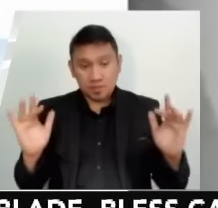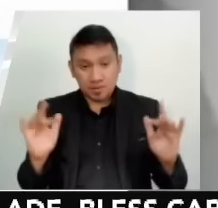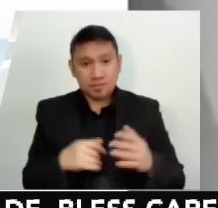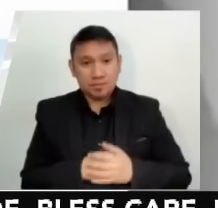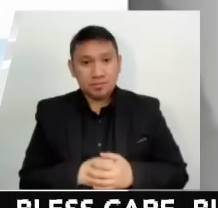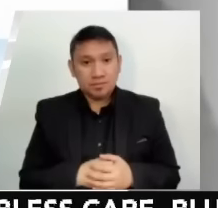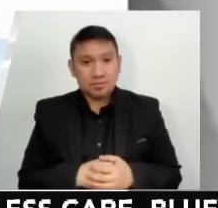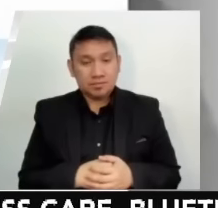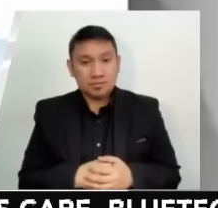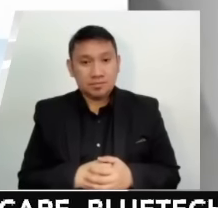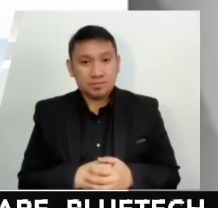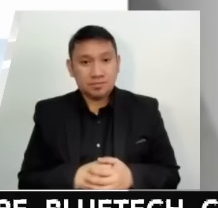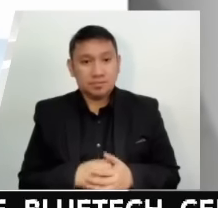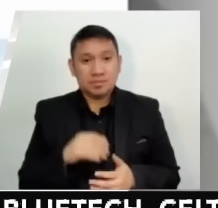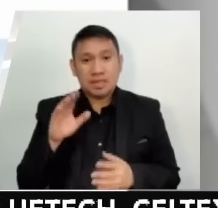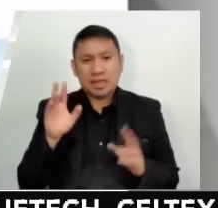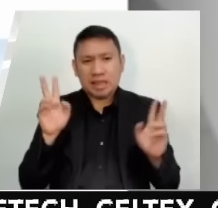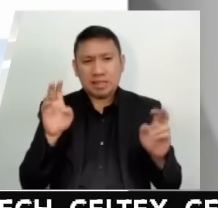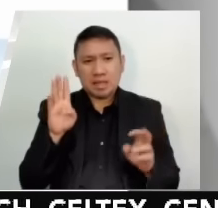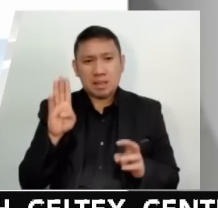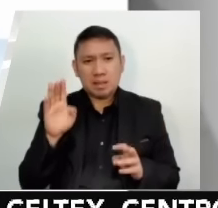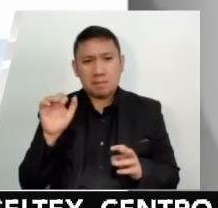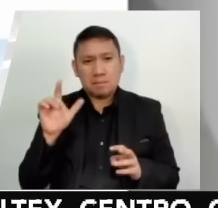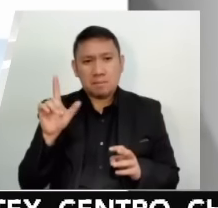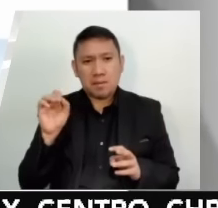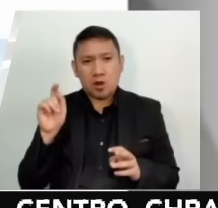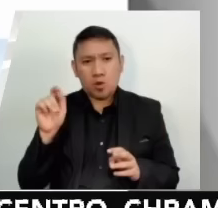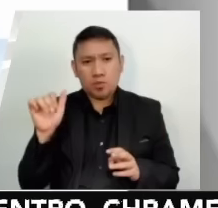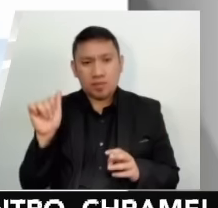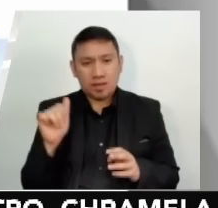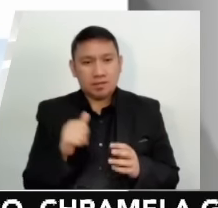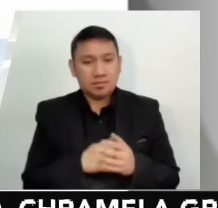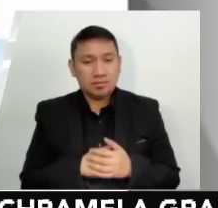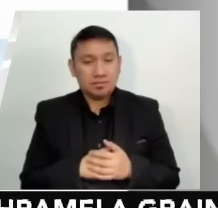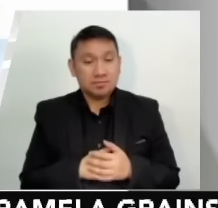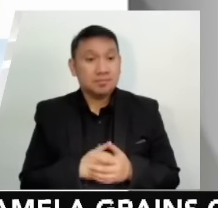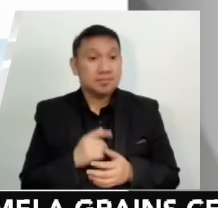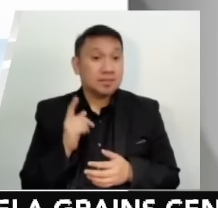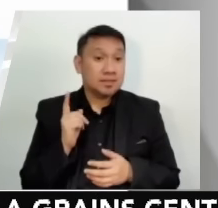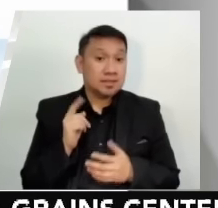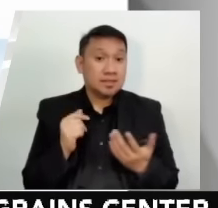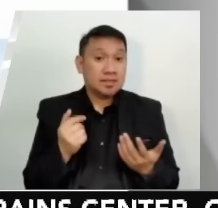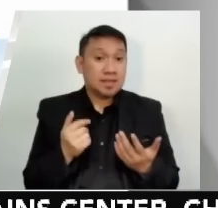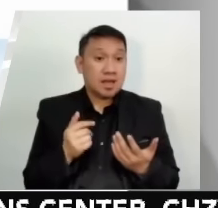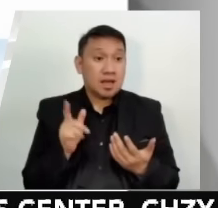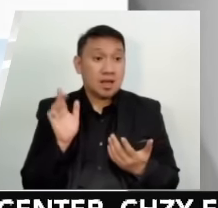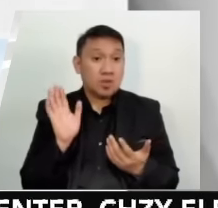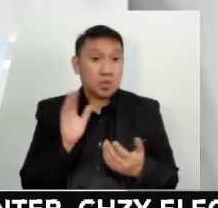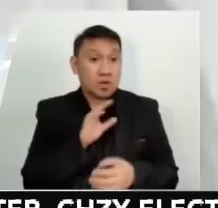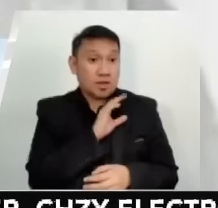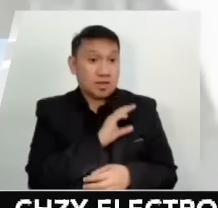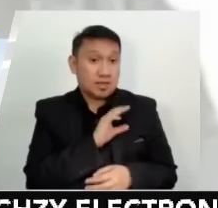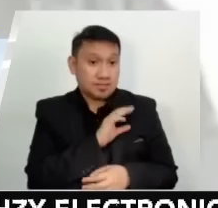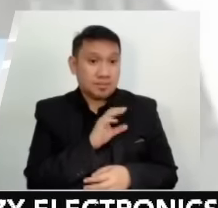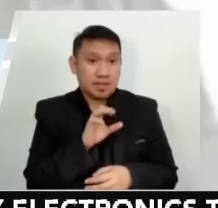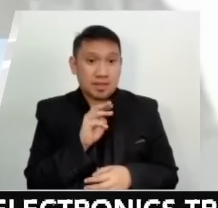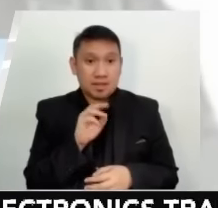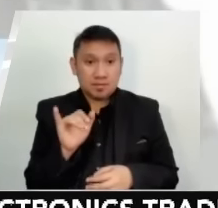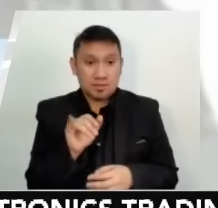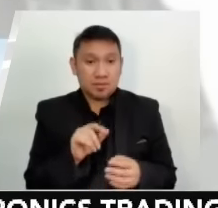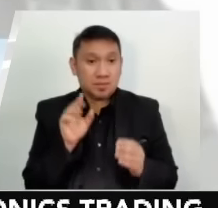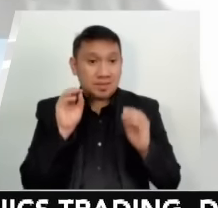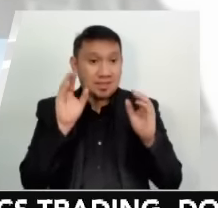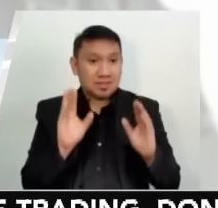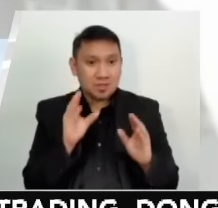group na balota bibigyang buhay ng my Gardan alien lead star ang karakter na Si Emy ang gurong magliligtas sa